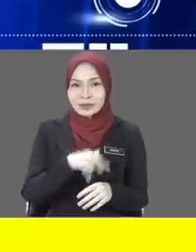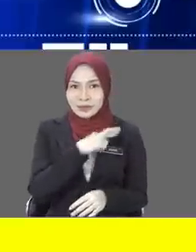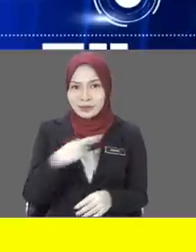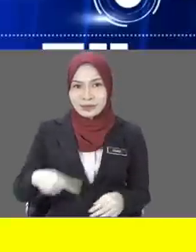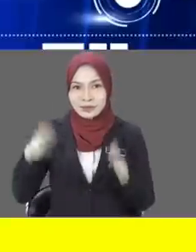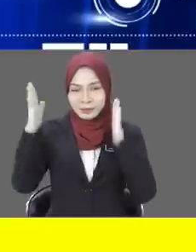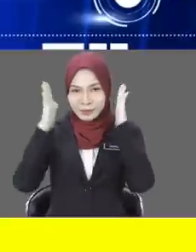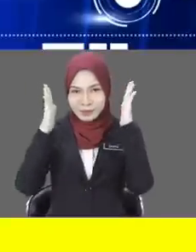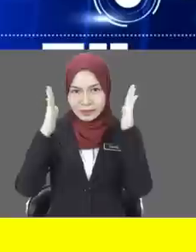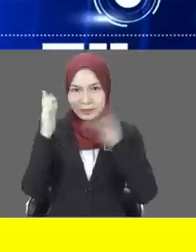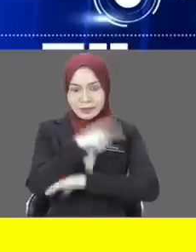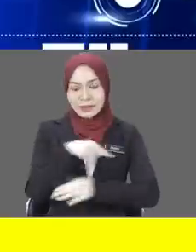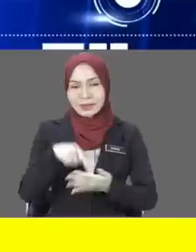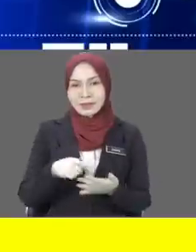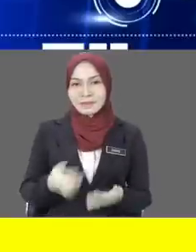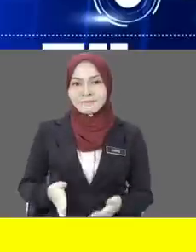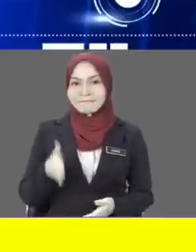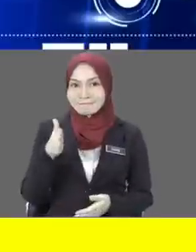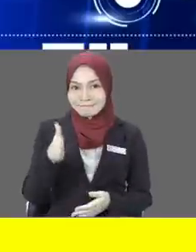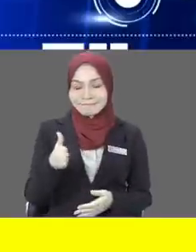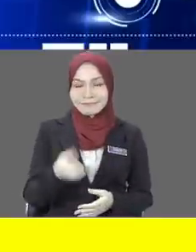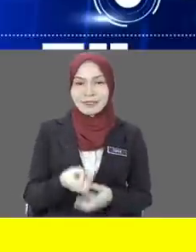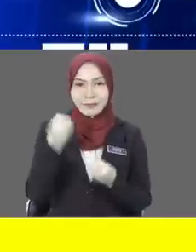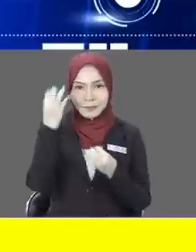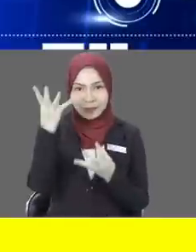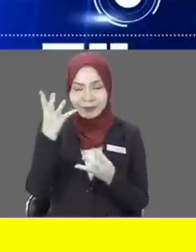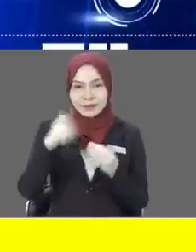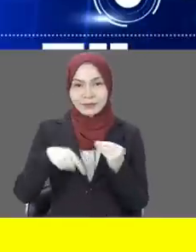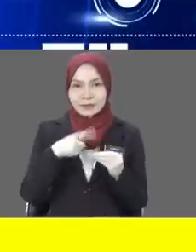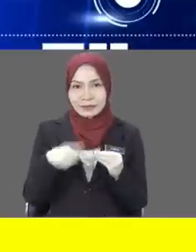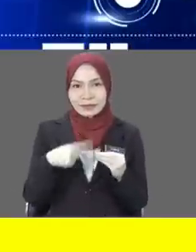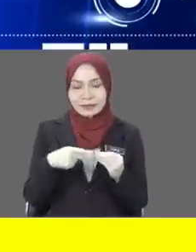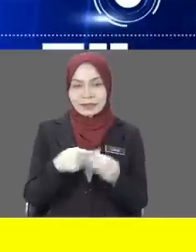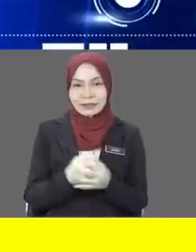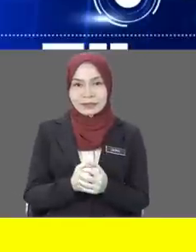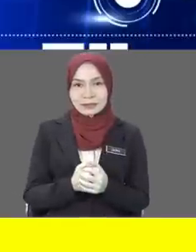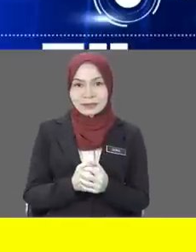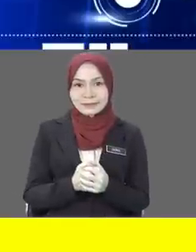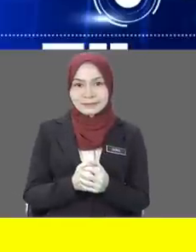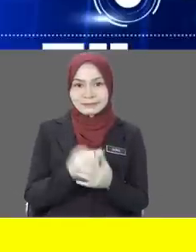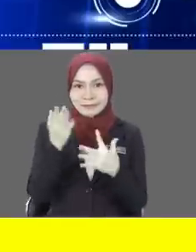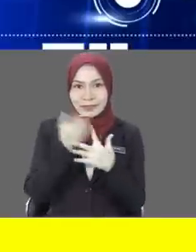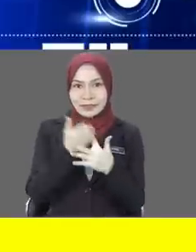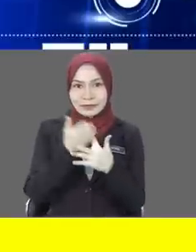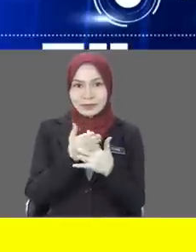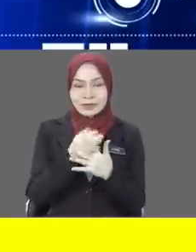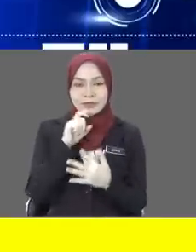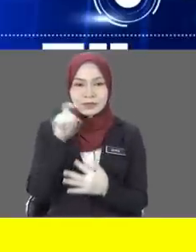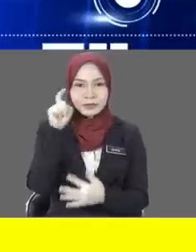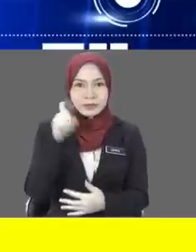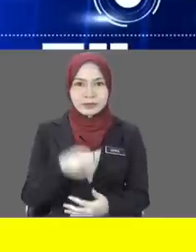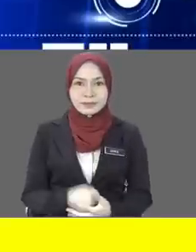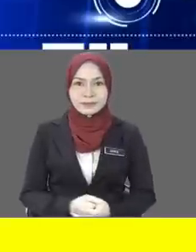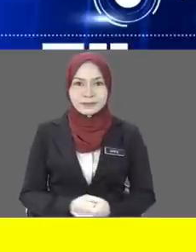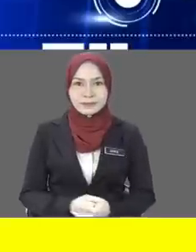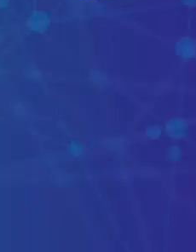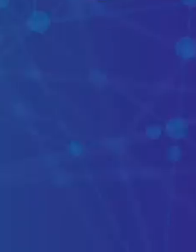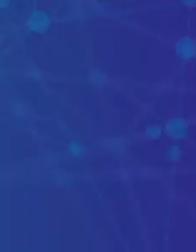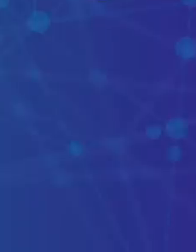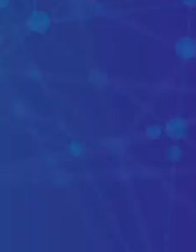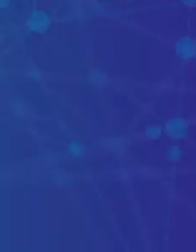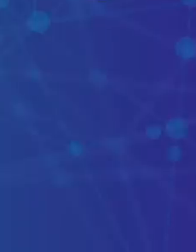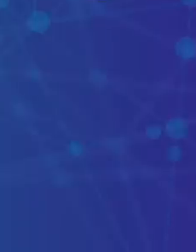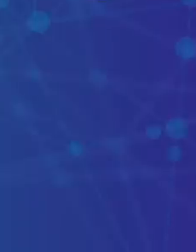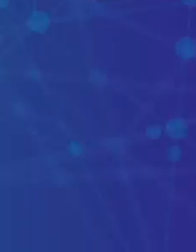pada hari ini akan berfungsi dan memberi pendadahan kepada anda semua berkaitan dengan isu gangguan seksual